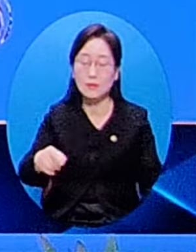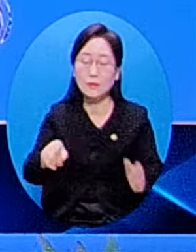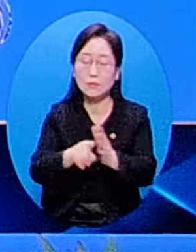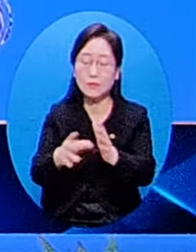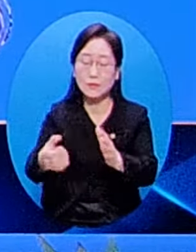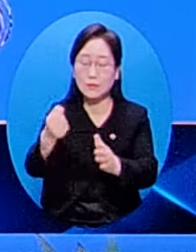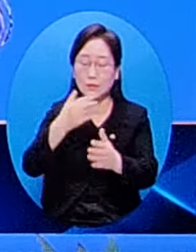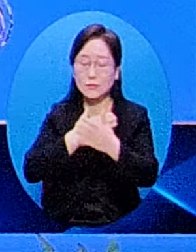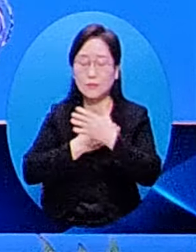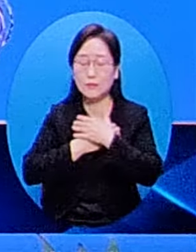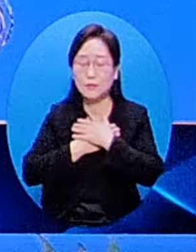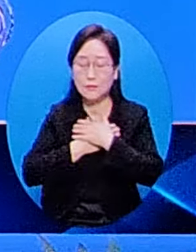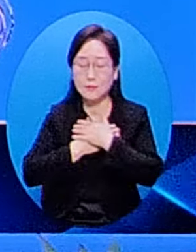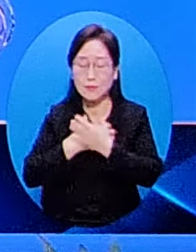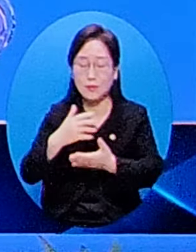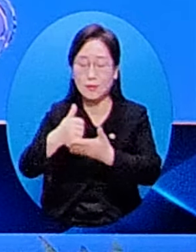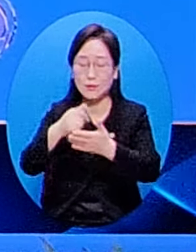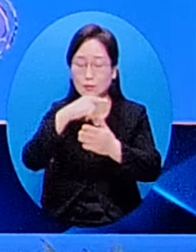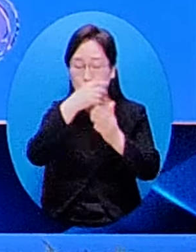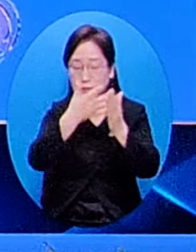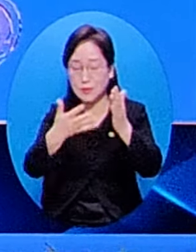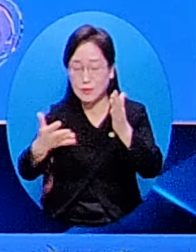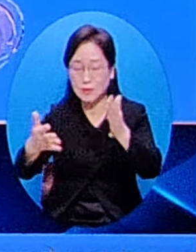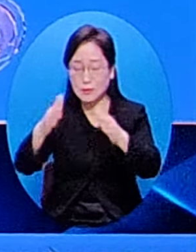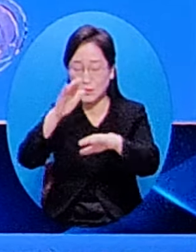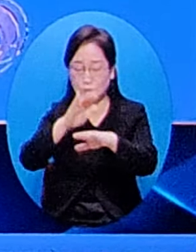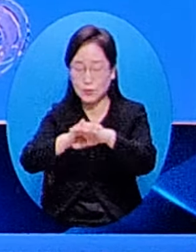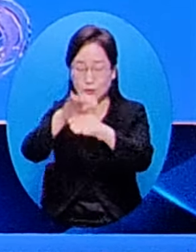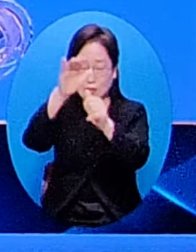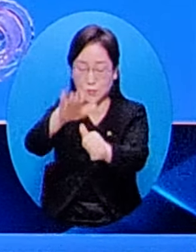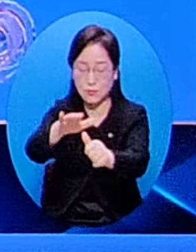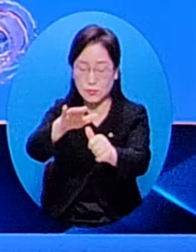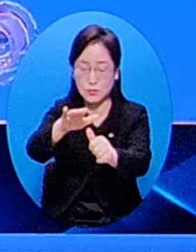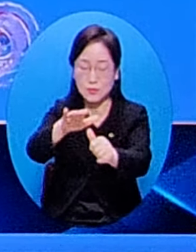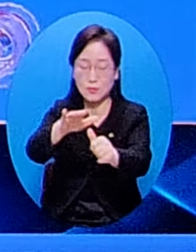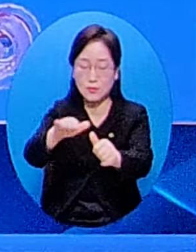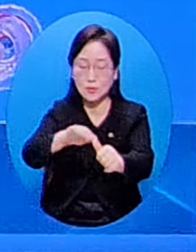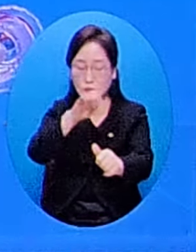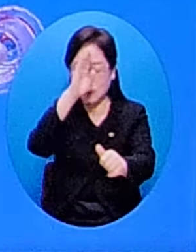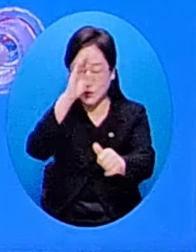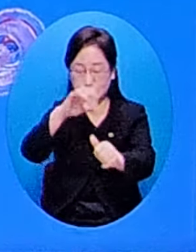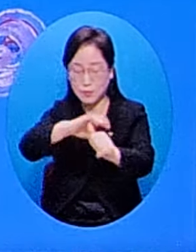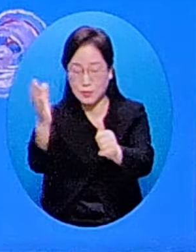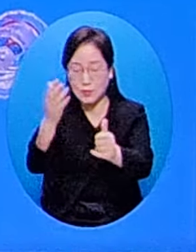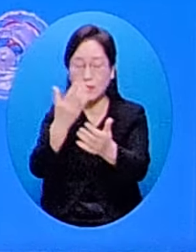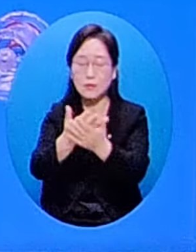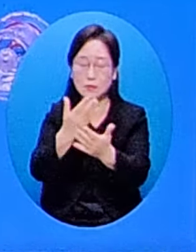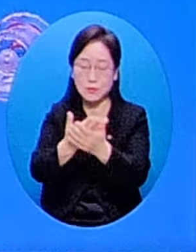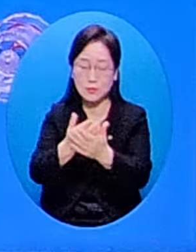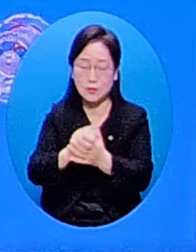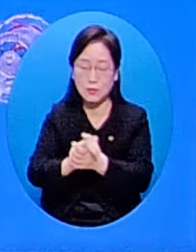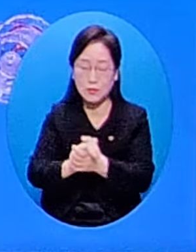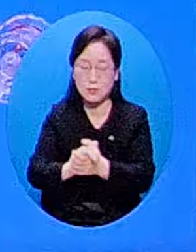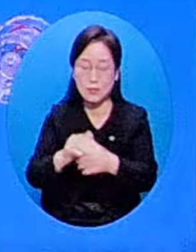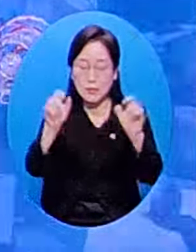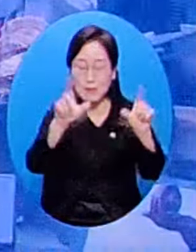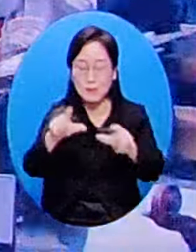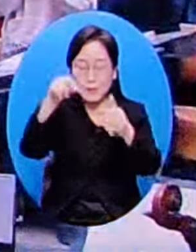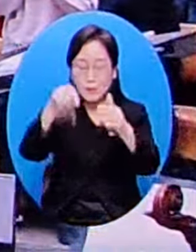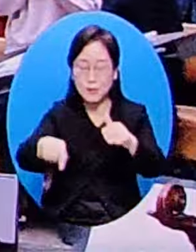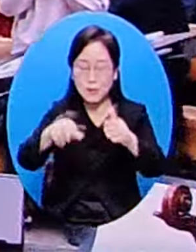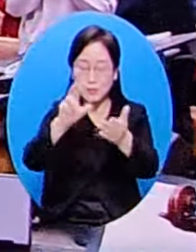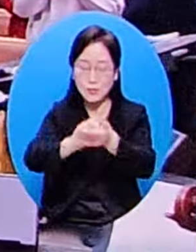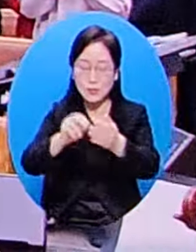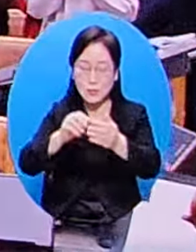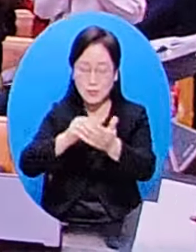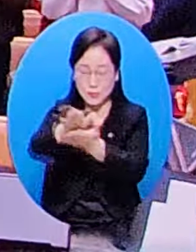손 얹어 싸우니 주님의 피 묻은 손을 얹어 안수하여 주시고 우리를 병에서 노인함 받게 하시고 우리 삶에서 모든 문제가